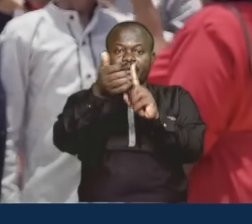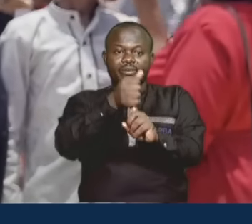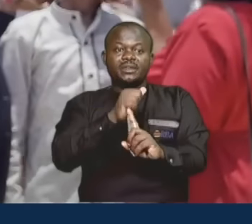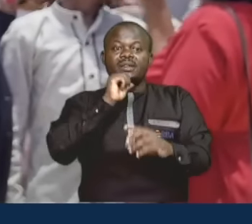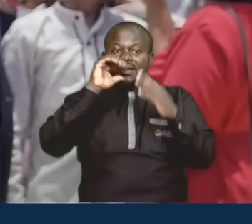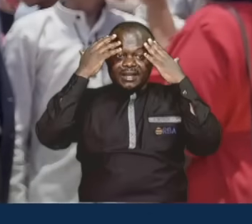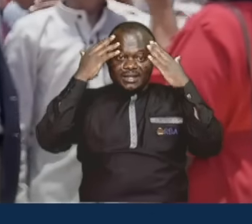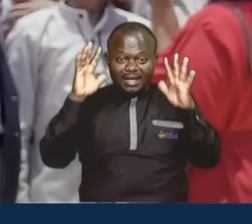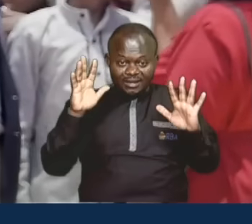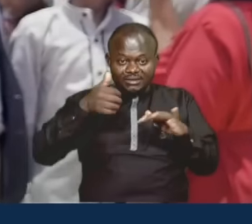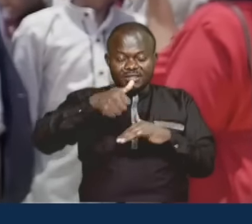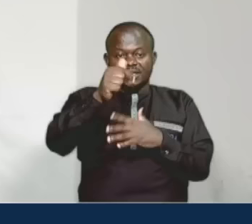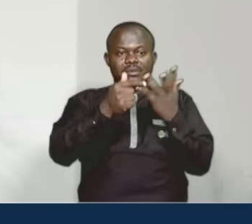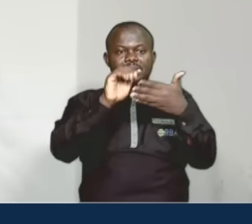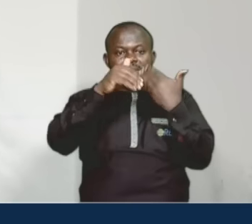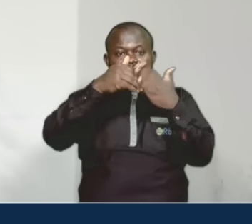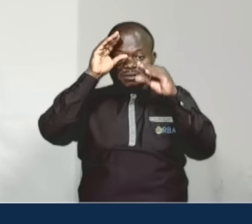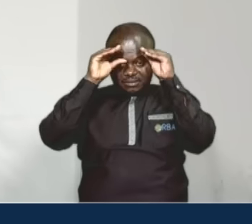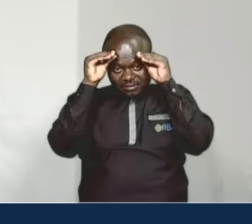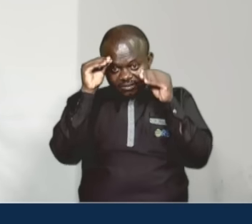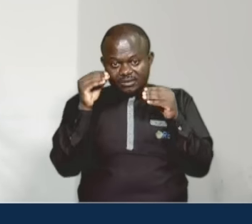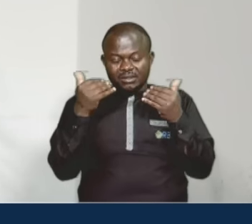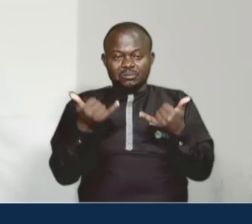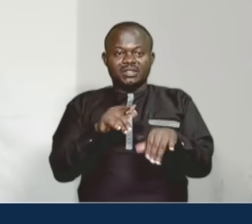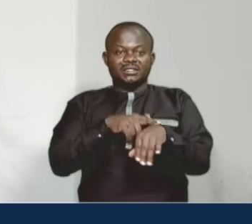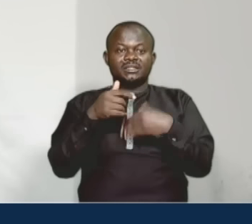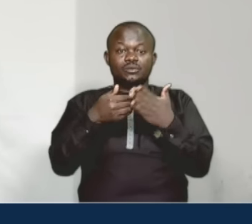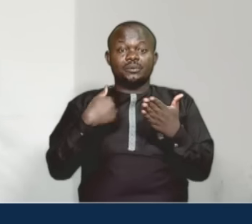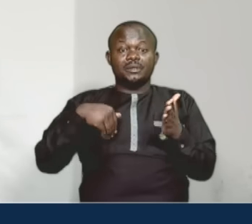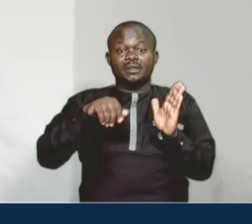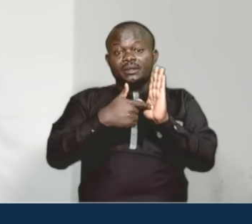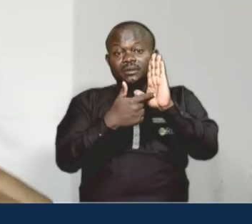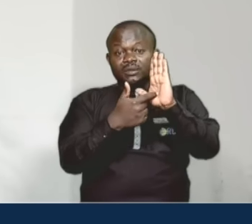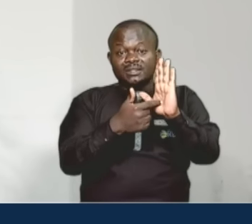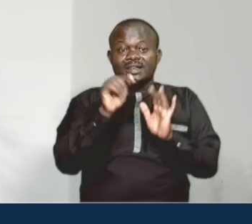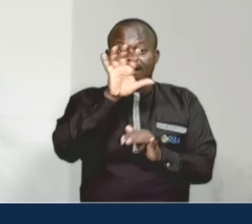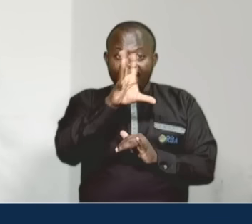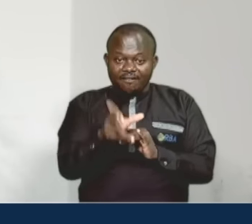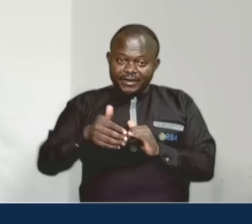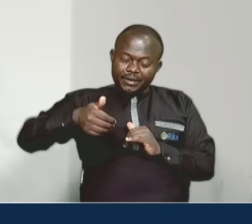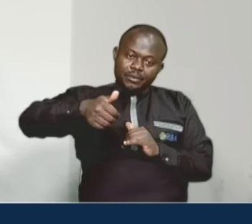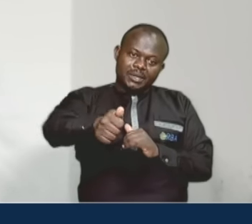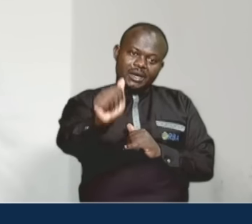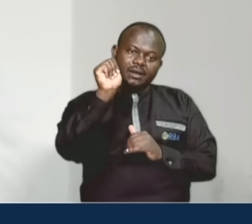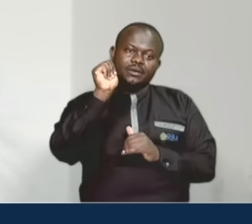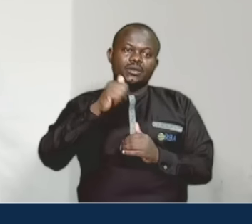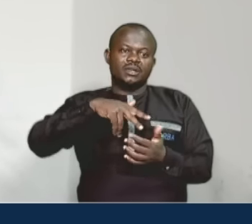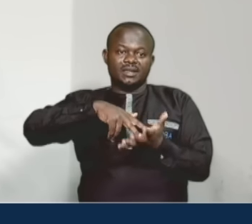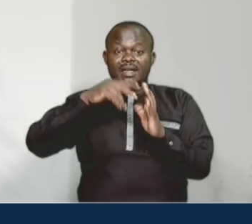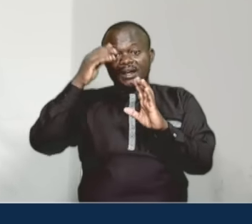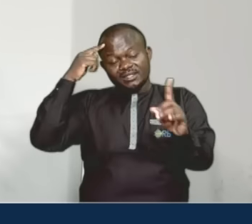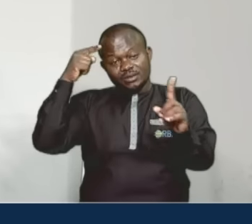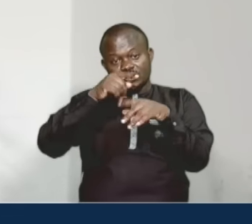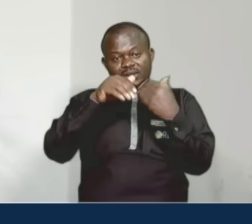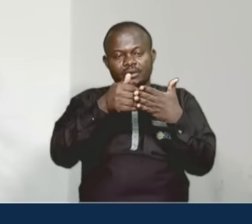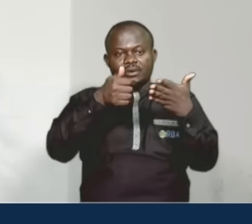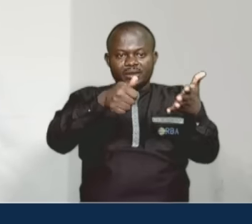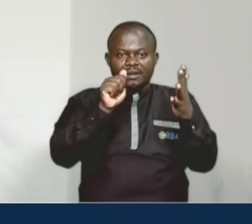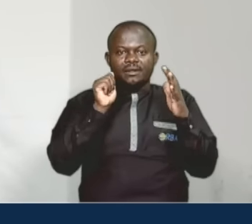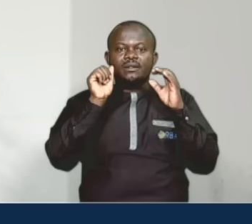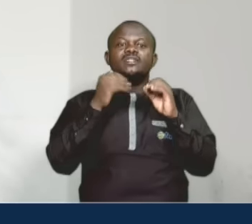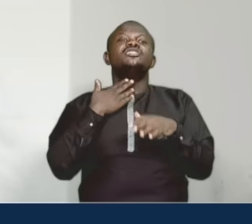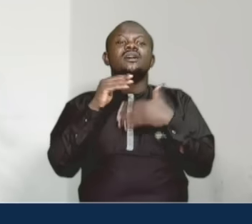atazi ayo masomo yombi iki gihe tugezemo no kugira twerekane ko Afurika y'ubwayo ihagaze ku ntego yayo ishaka kuzajya